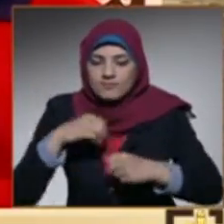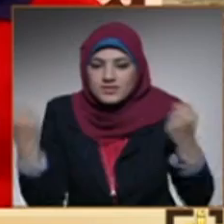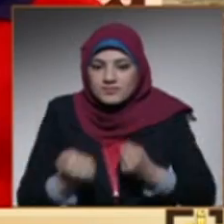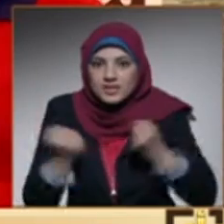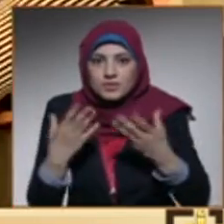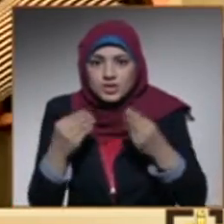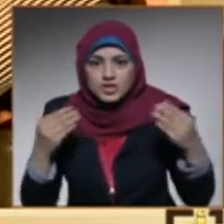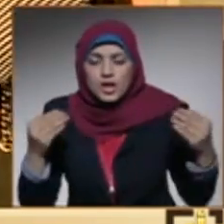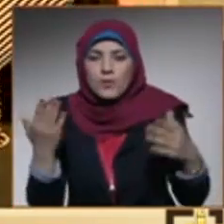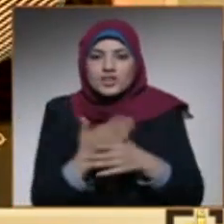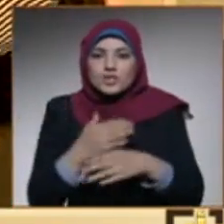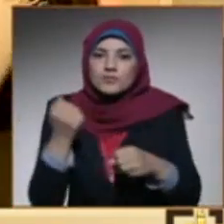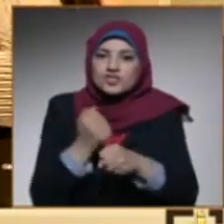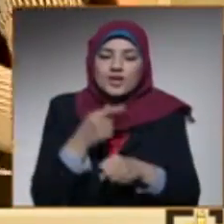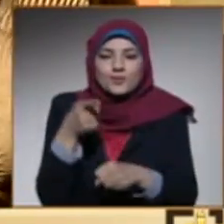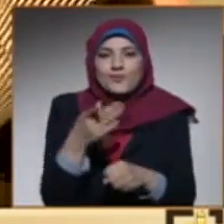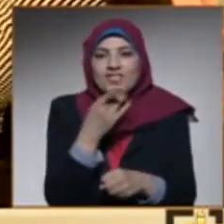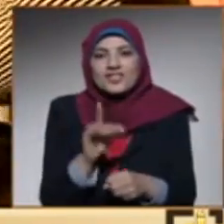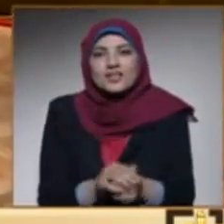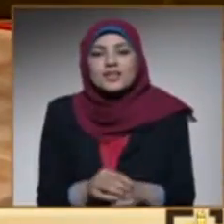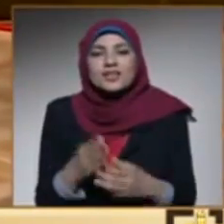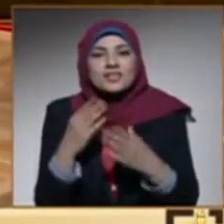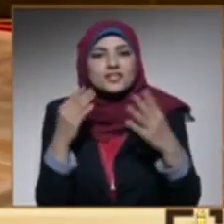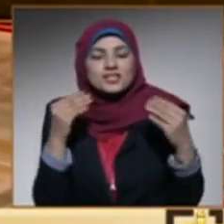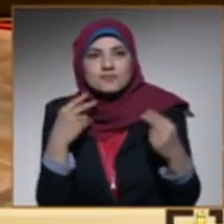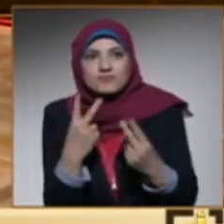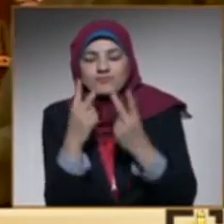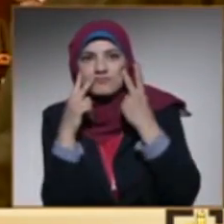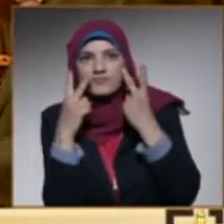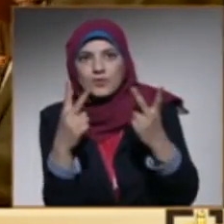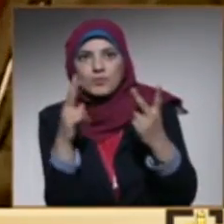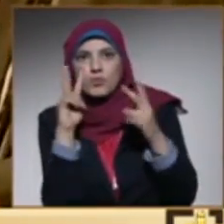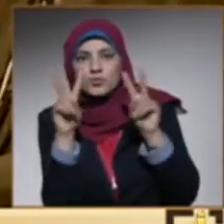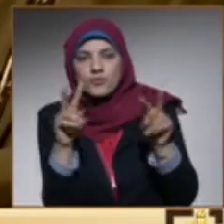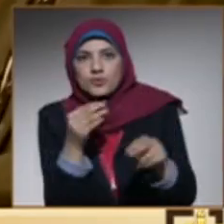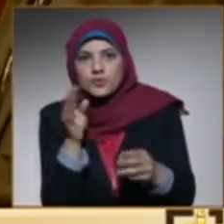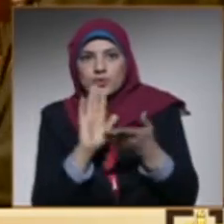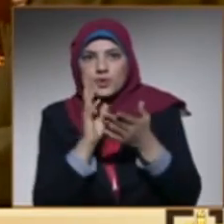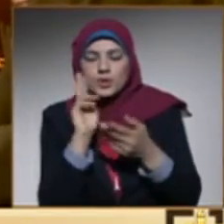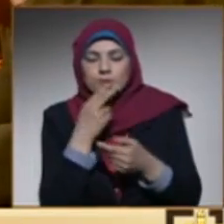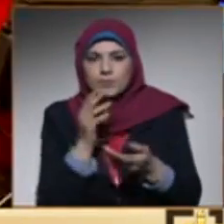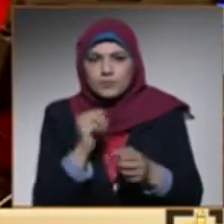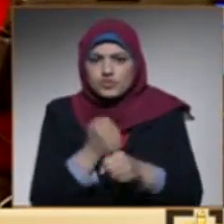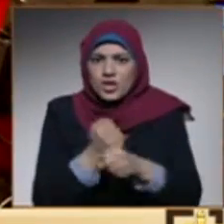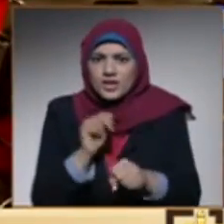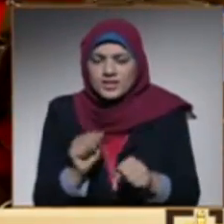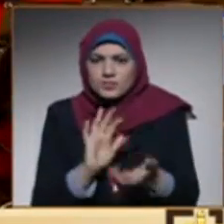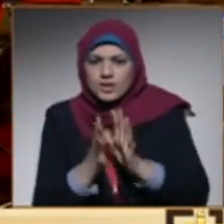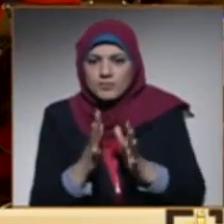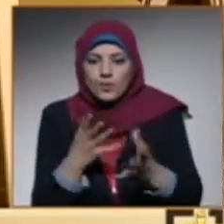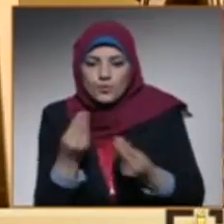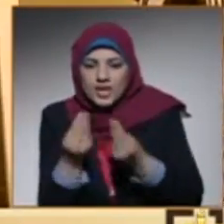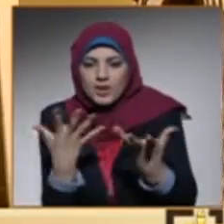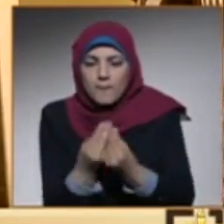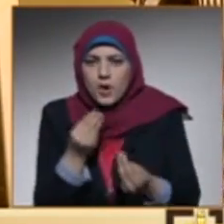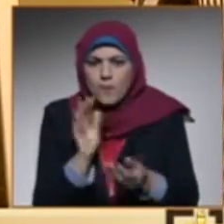ومؤهلين للعمل. الكثير من رواد المكان يفاجؤون في البدايه عند اول تعامل بالزاميه الطلب بالاشاره، لكن بعد